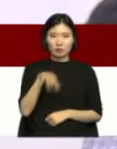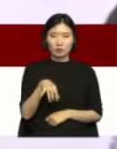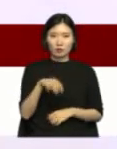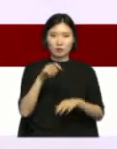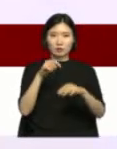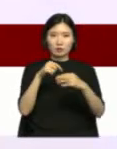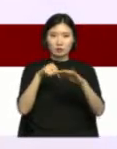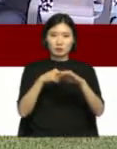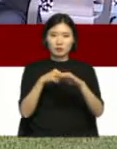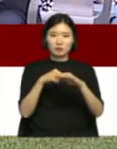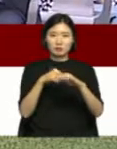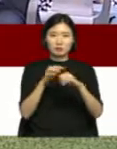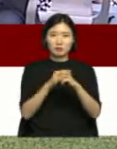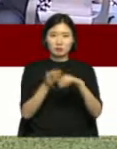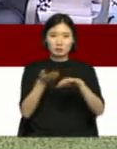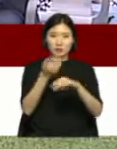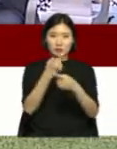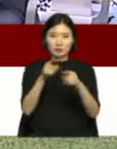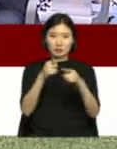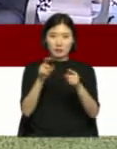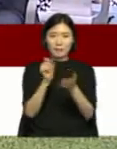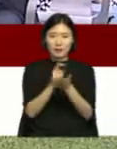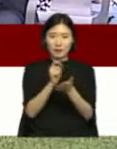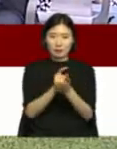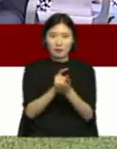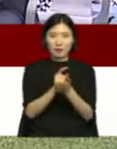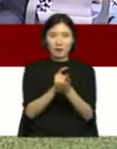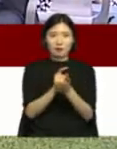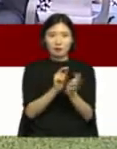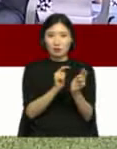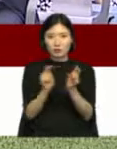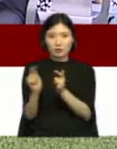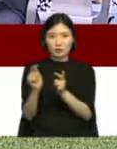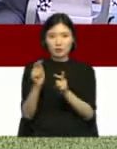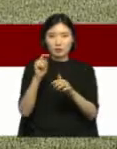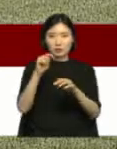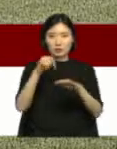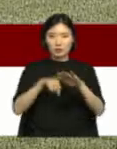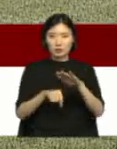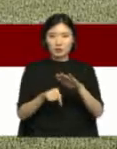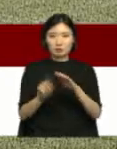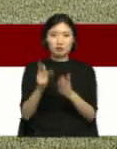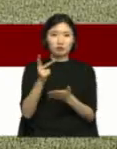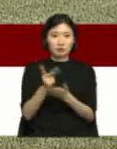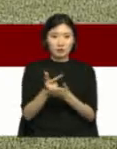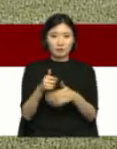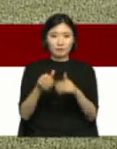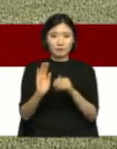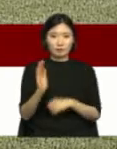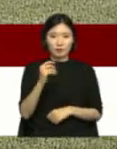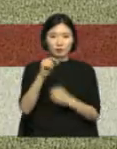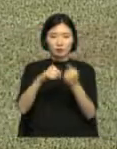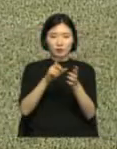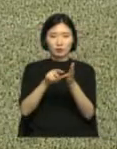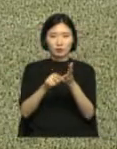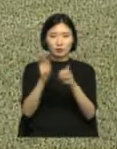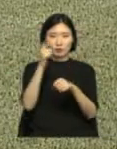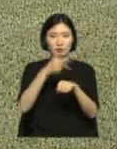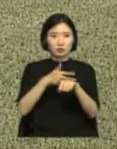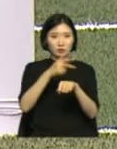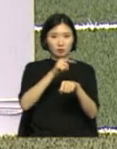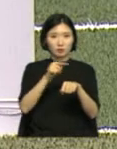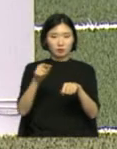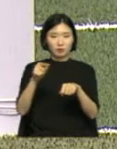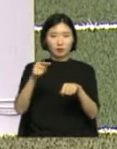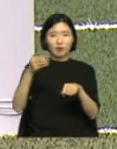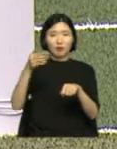지하 2층 규모로 지상에는 다목적 구장이, 지하 1층과 2층에는 주차장이 조성됐습니다. 운영 시간은 오전